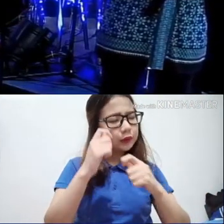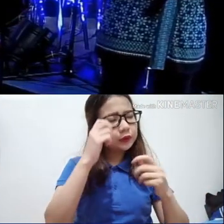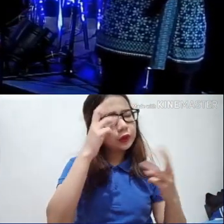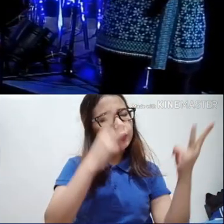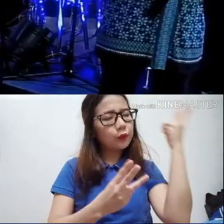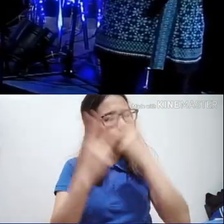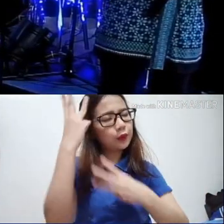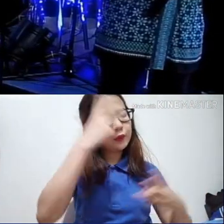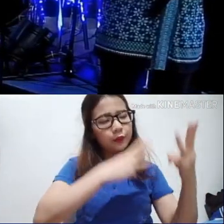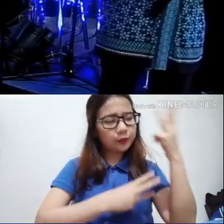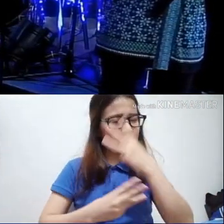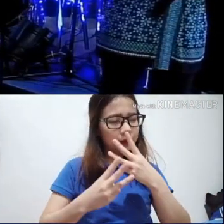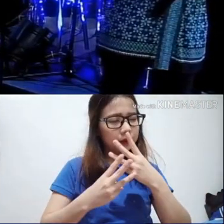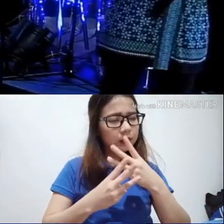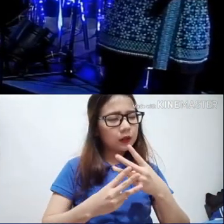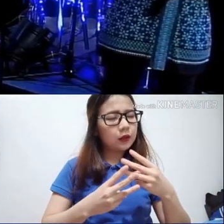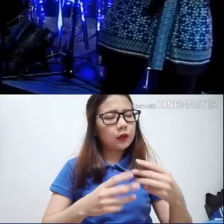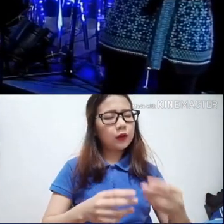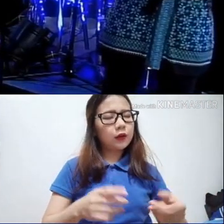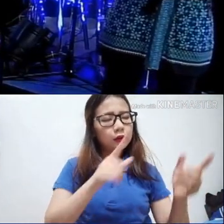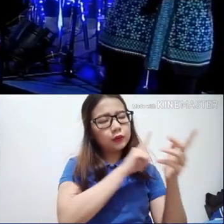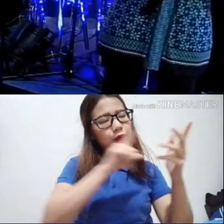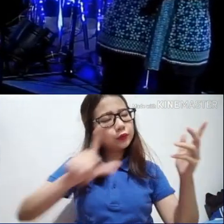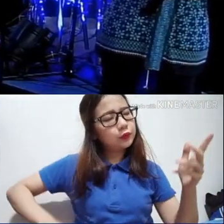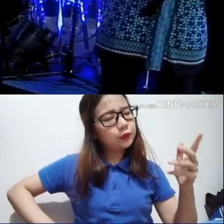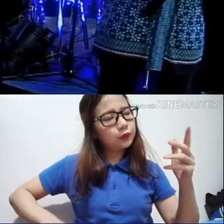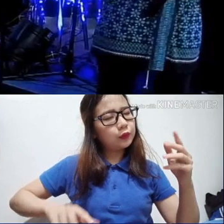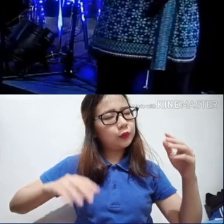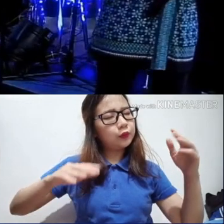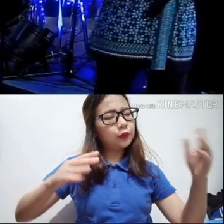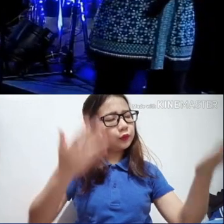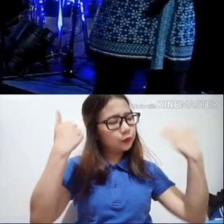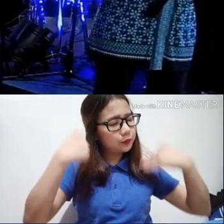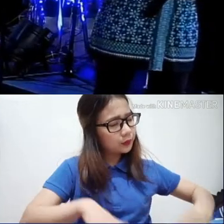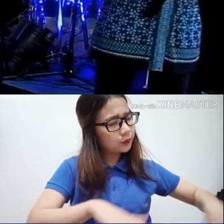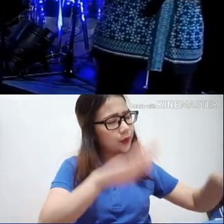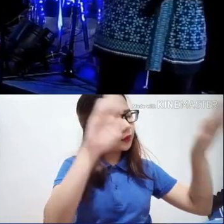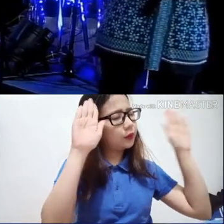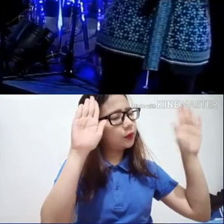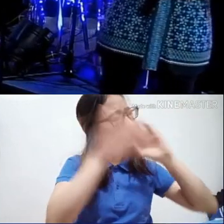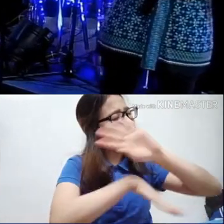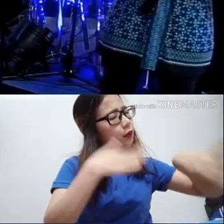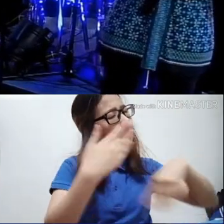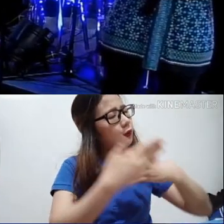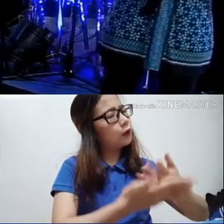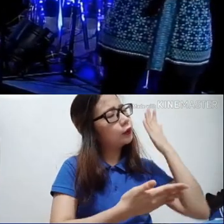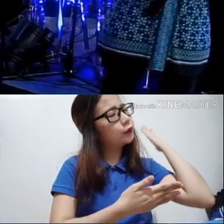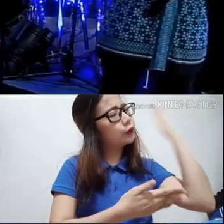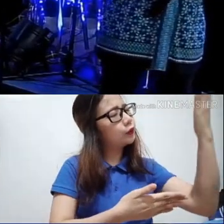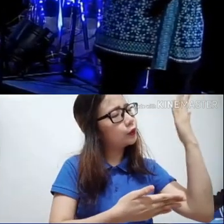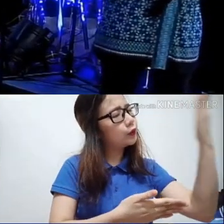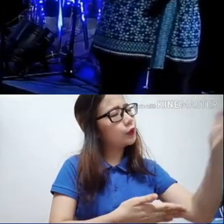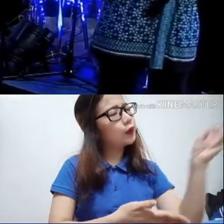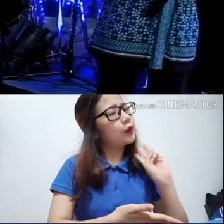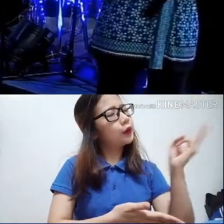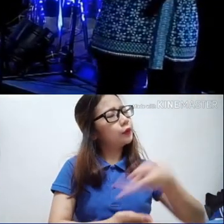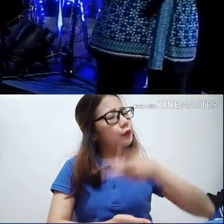iyong paanan at patuloy na ipinagkakatiwala sa iyo anumang mga bagay na meron kaming uncertainties. At patuloy, Panginoon,